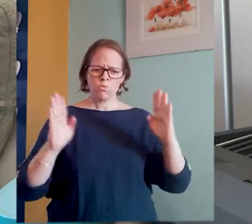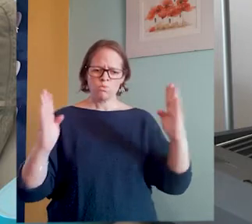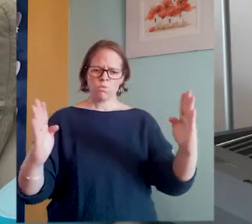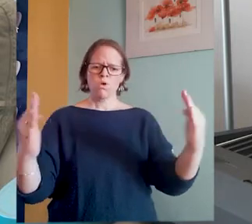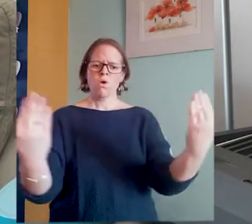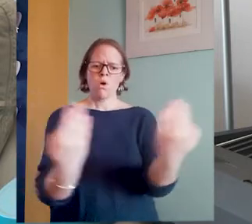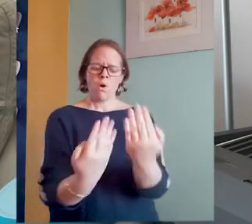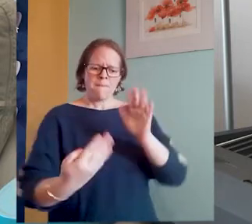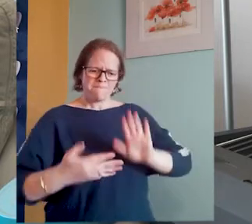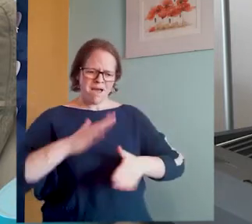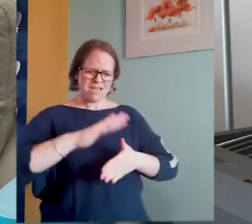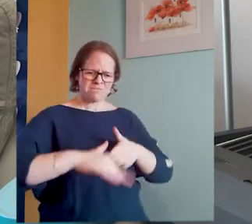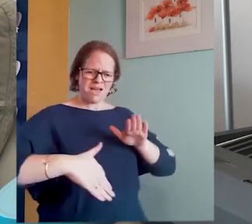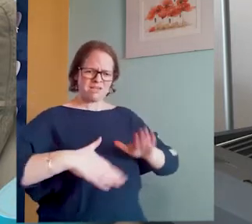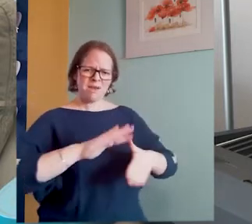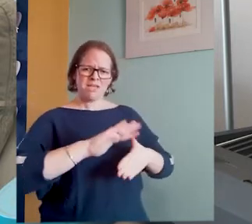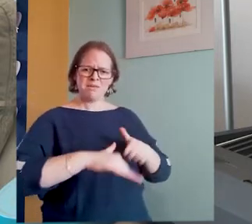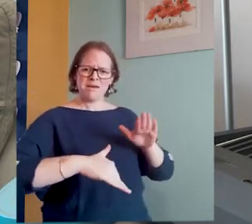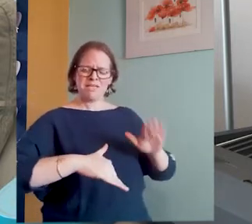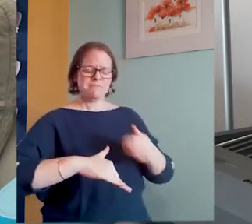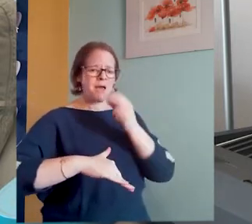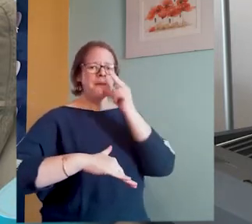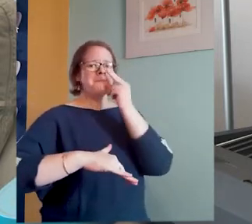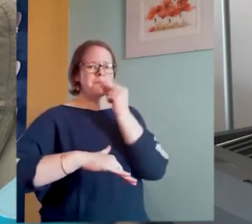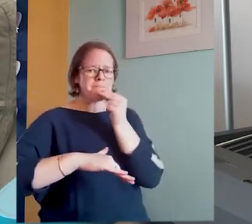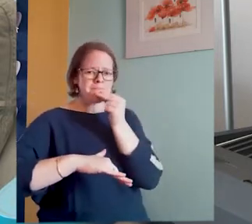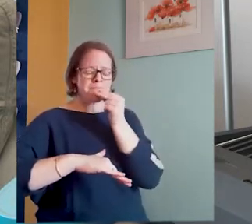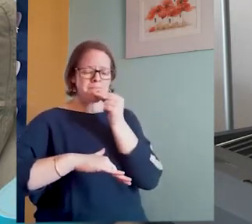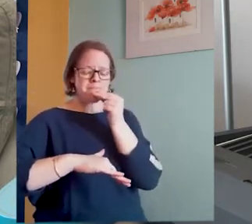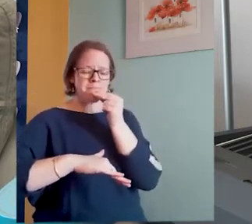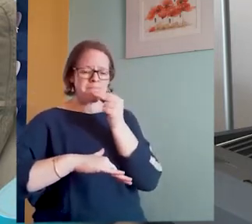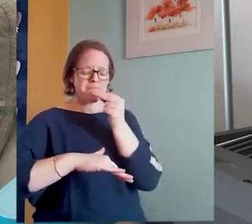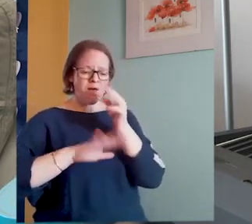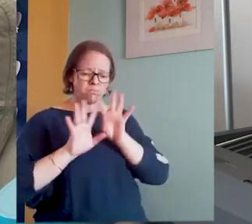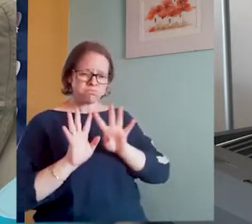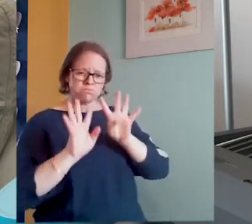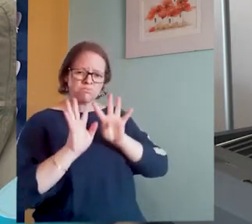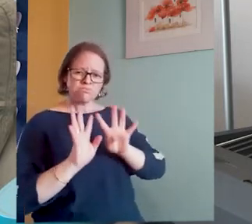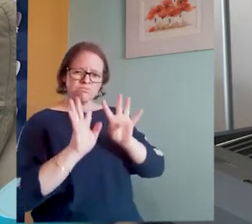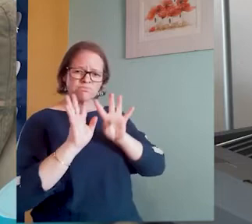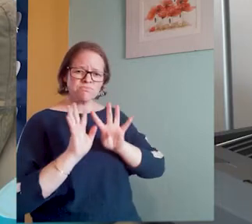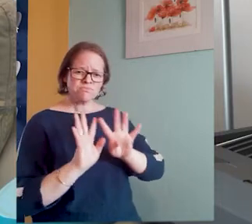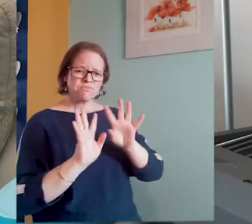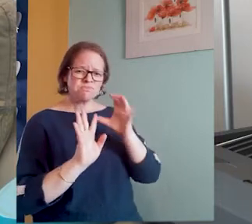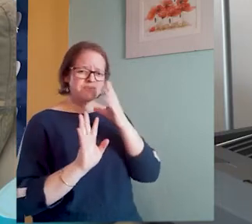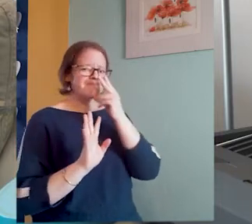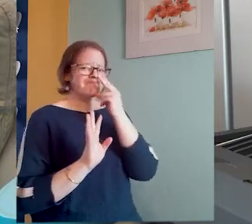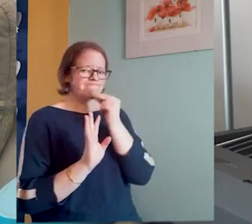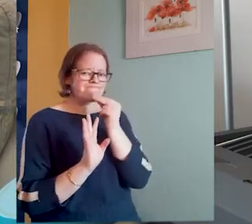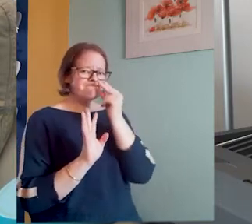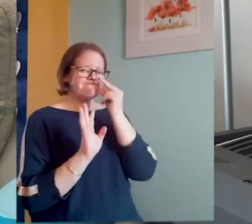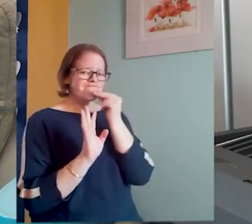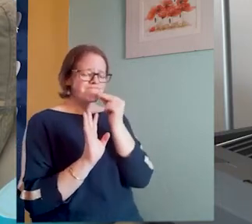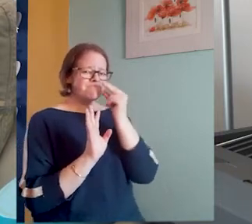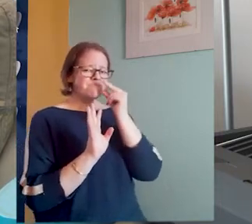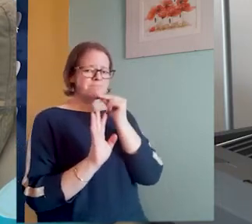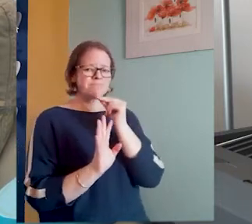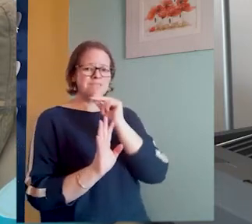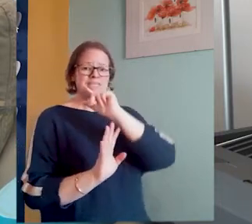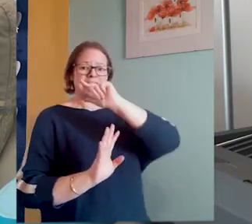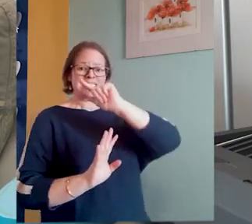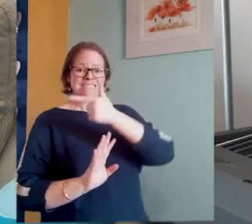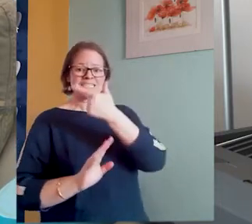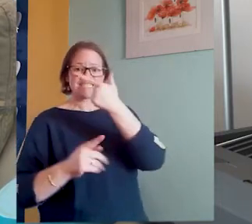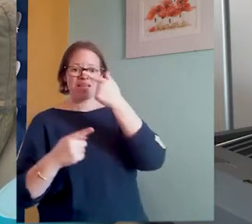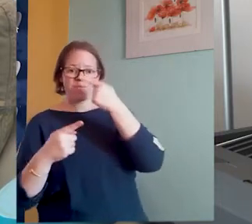obéi, il n'y a pas eu un seul cri. Et c'est à la 7e fois du 7e jour, comme les sacrificateurs sonnaient